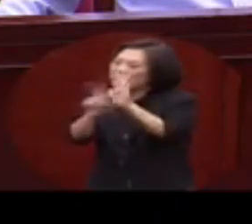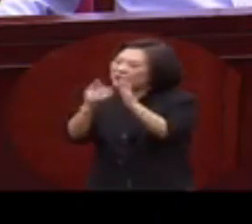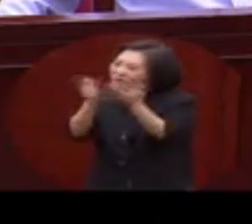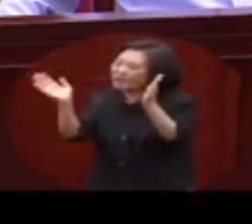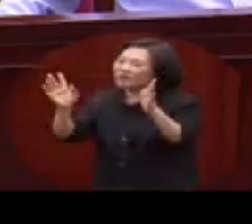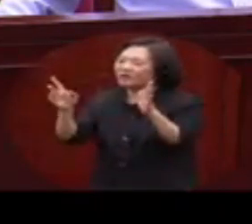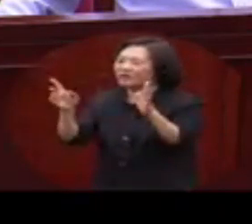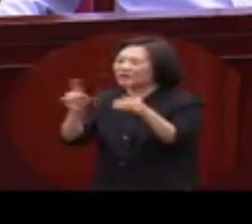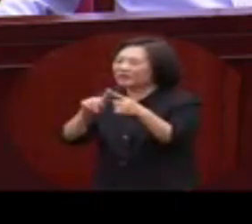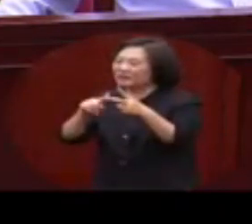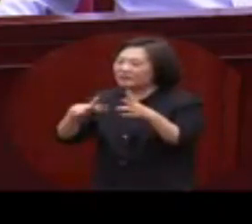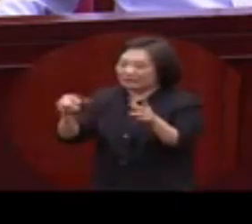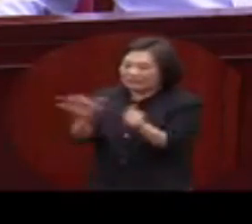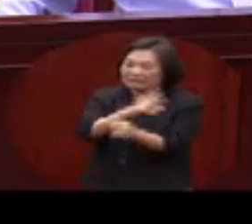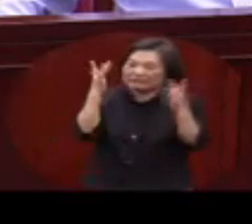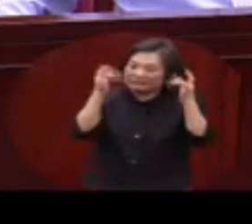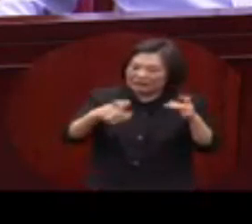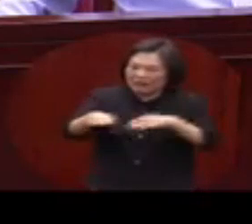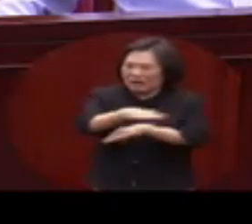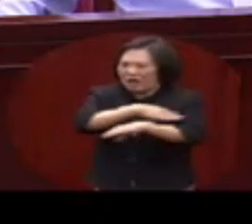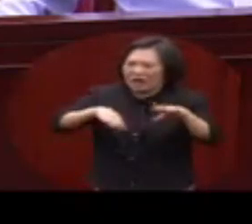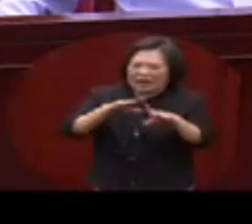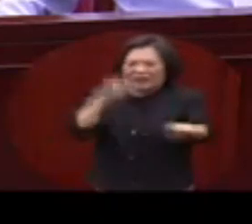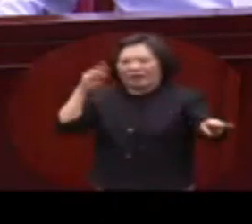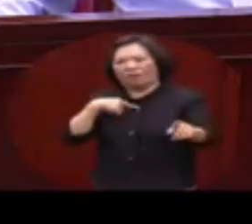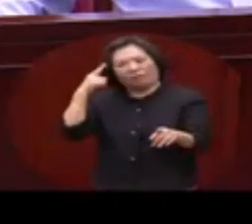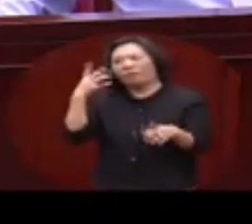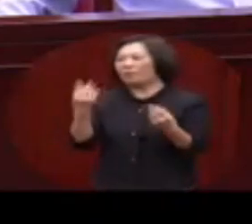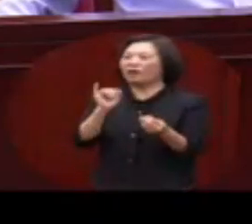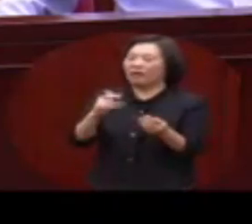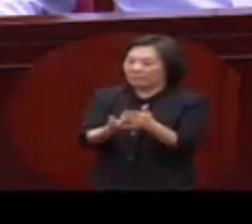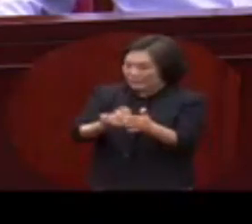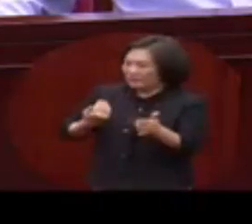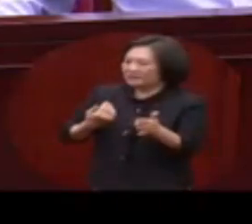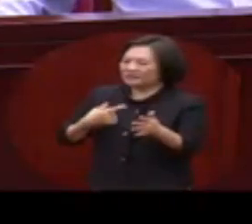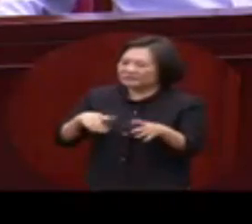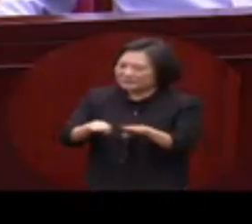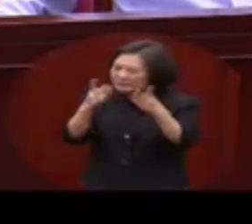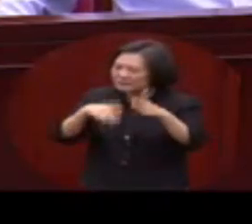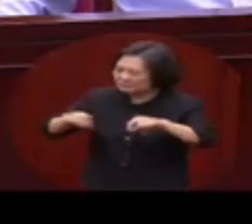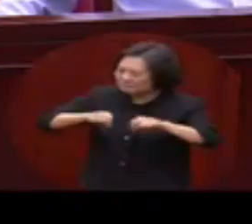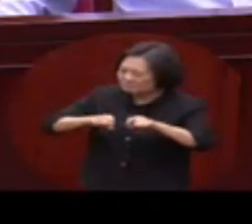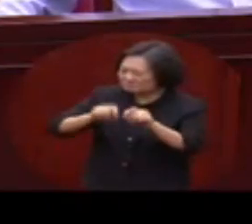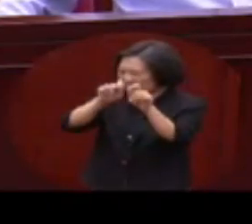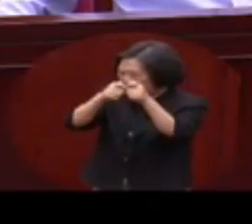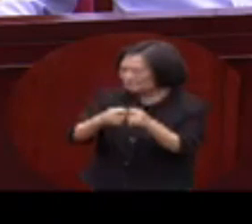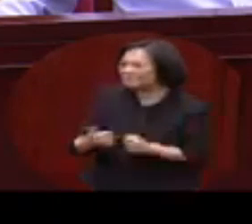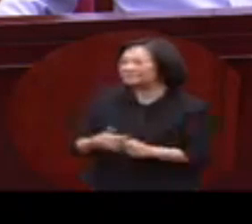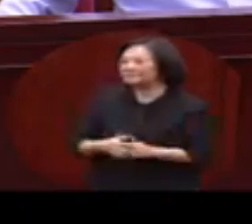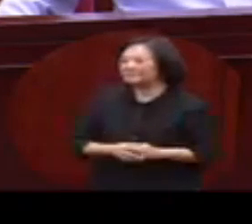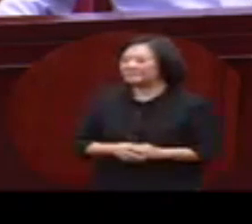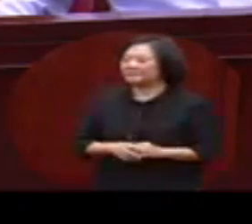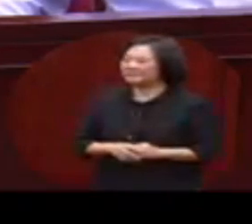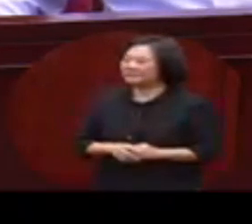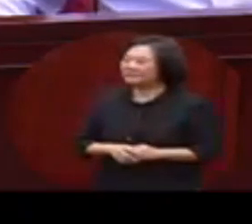没有造成这个南港地区的交通很大的障碍哈，这是我们事前在一年前就开始做防备，所以大概目前整个交通动线还